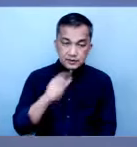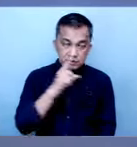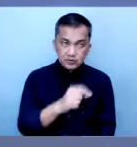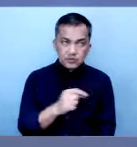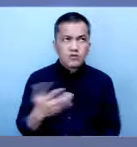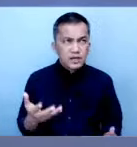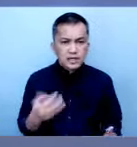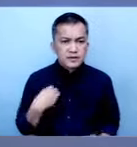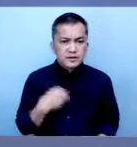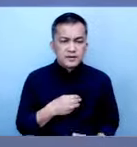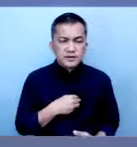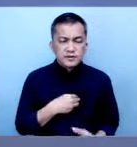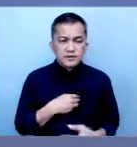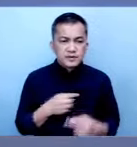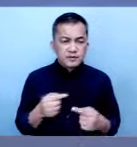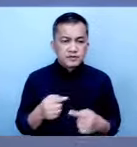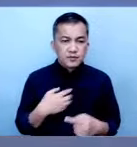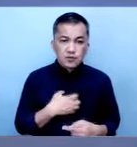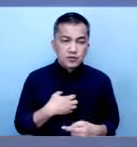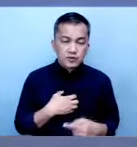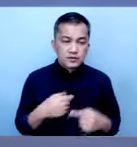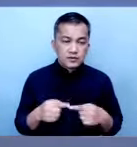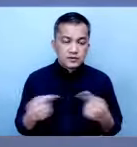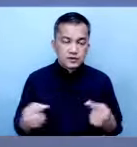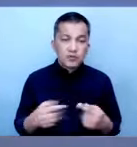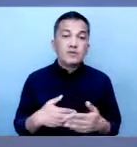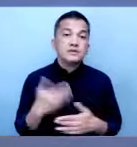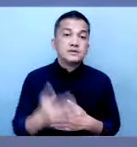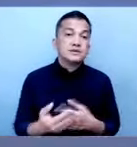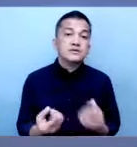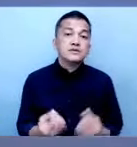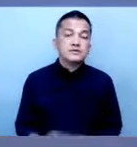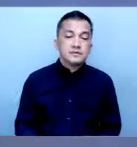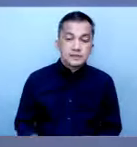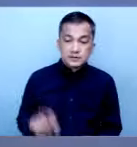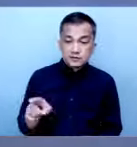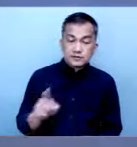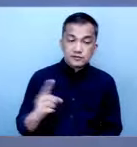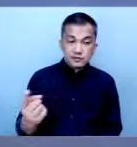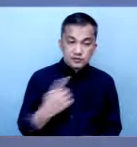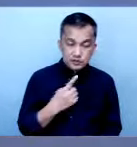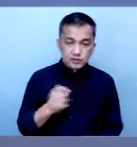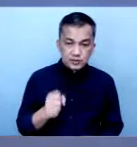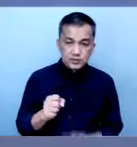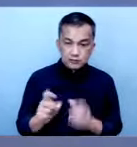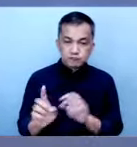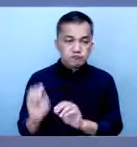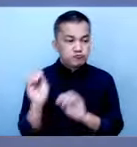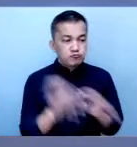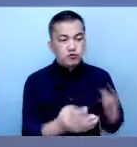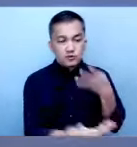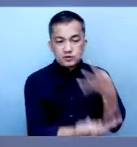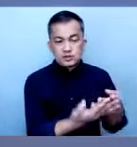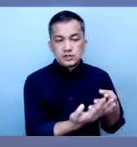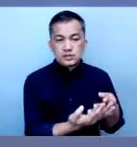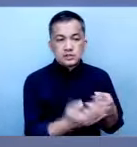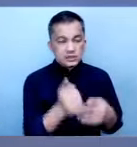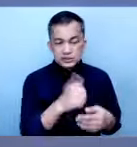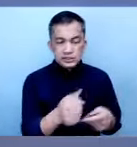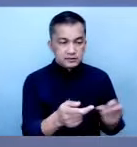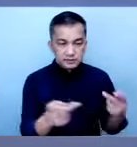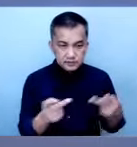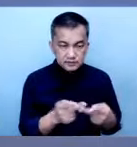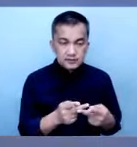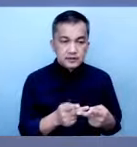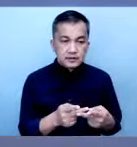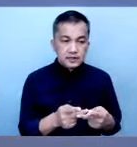namang miyembro ng Senado na pumapalag, ano po ang susunod? Ang testigo ay maaaring ipa-detain ng Senado saan man ito gusto basta't